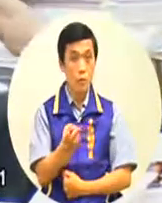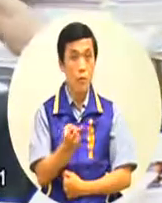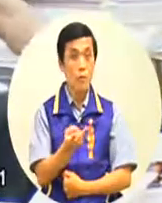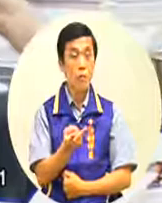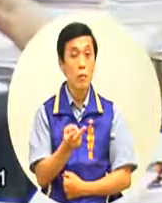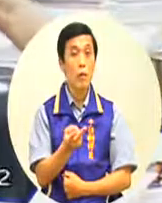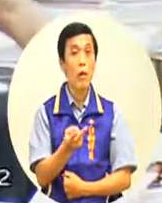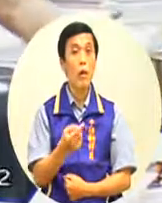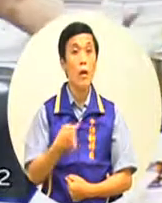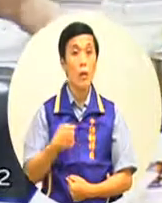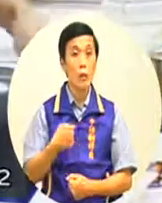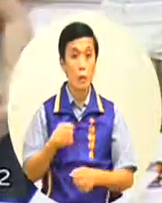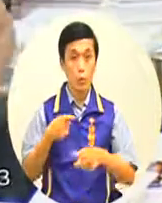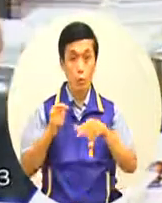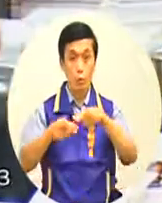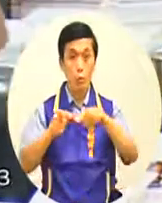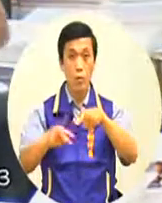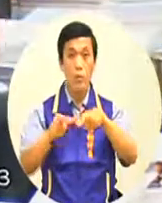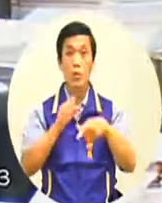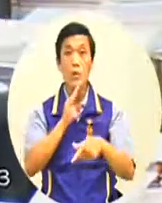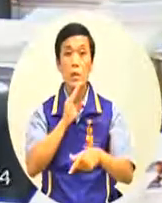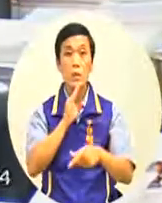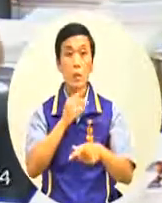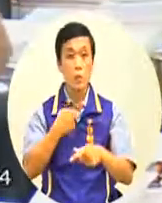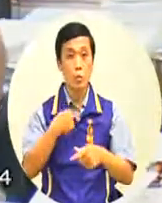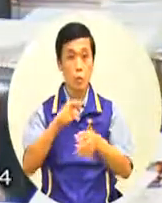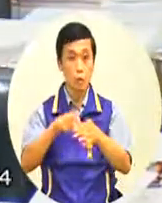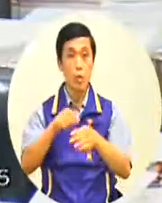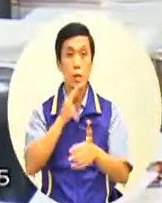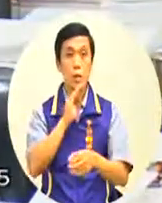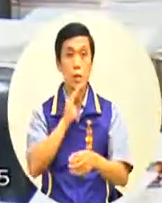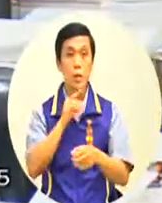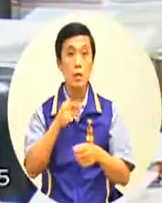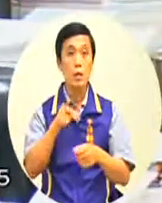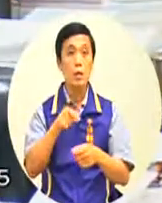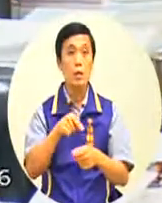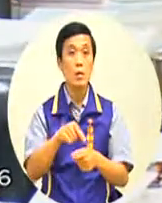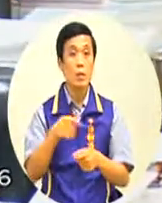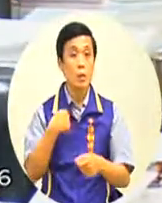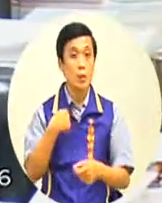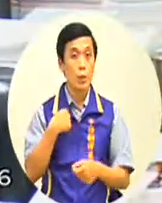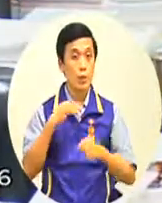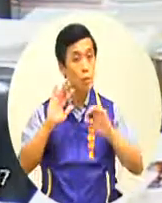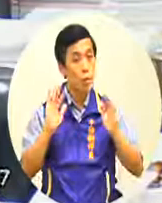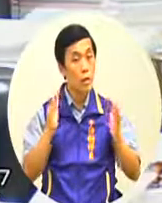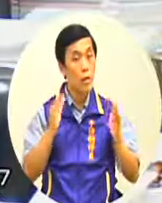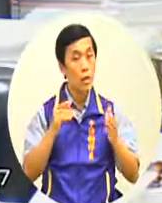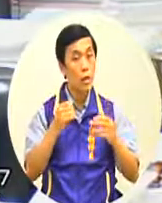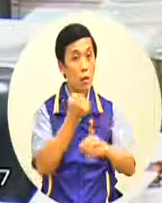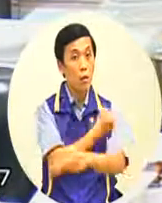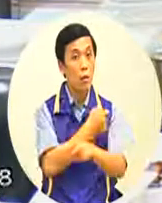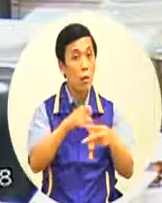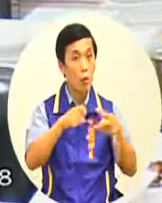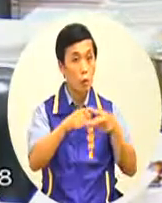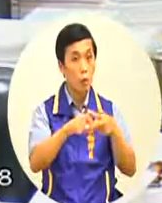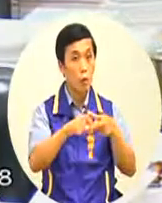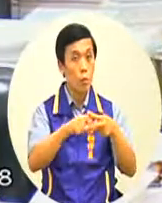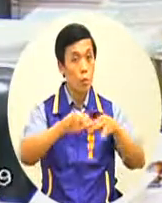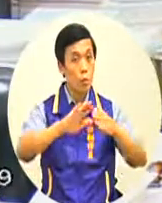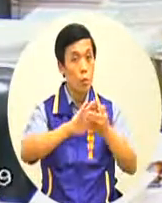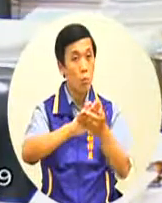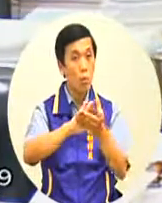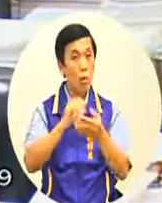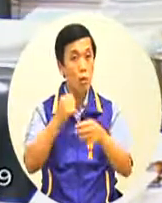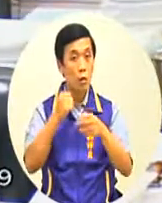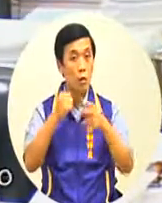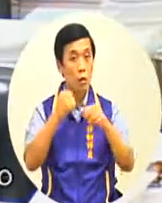说他这个企业是当做事业，这样员工也退去拼。那我们大概有时候劳工变成是他的打，劳工局有时